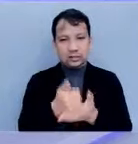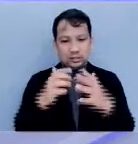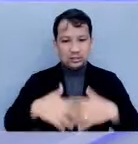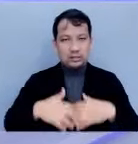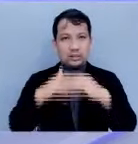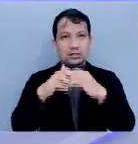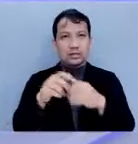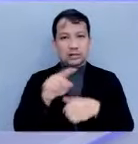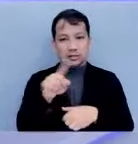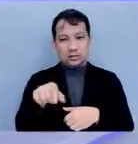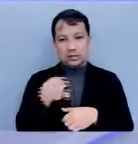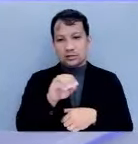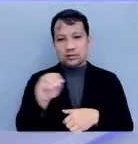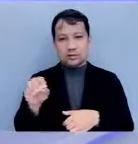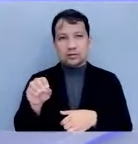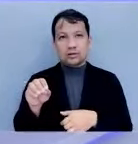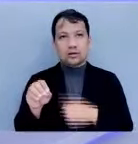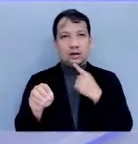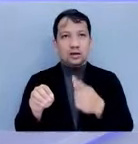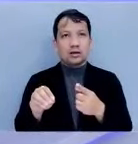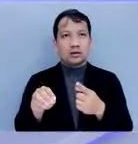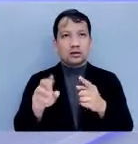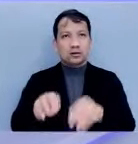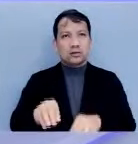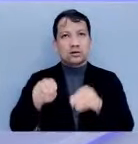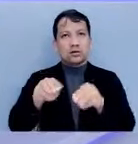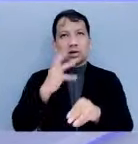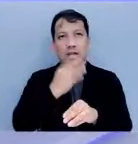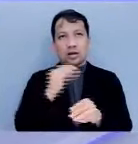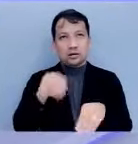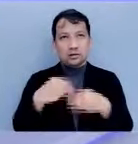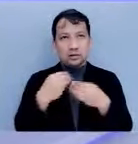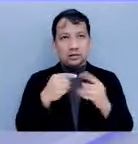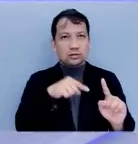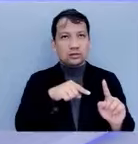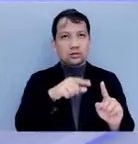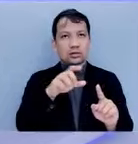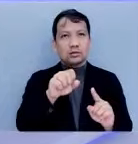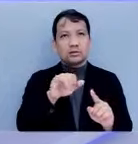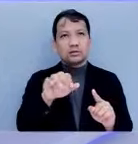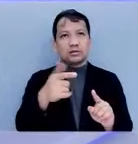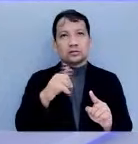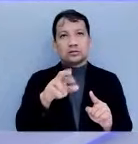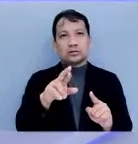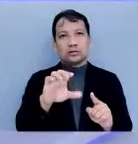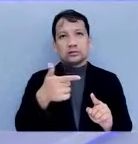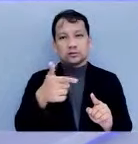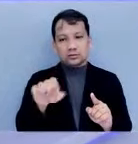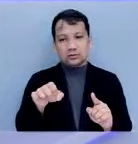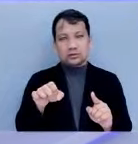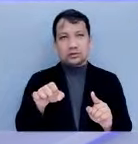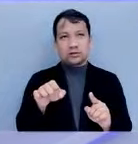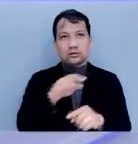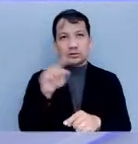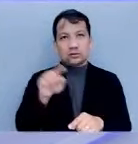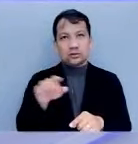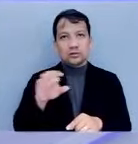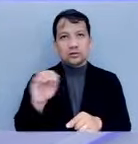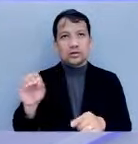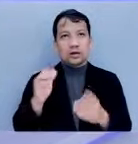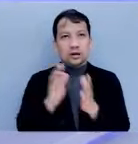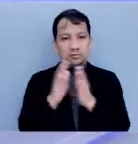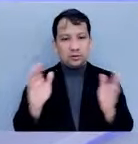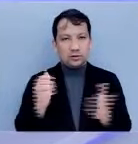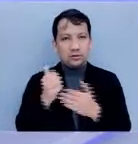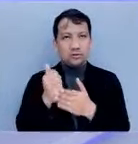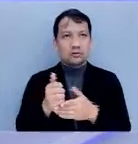zoo. Hindi na idinetalye ng Malabon Zoo kung sino nga ba itong si Sir George. Pero sabi ng zoo management, malaki ang